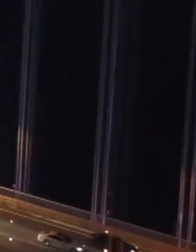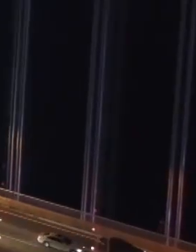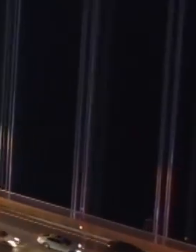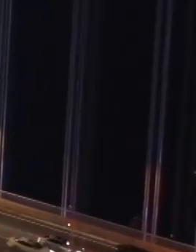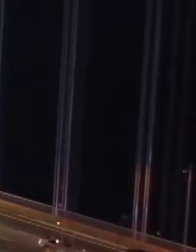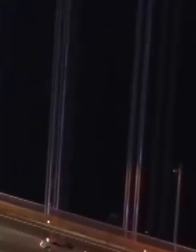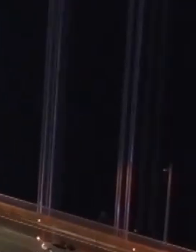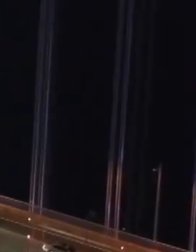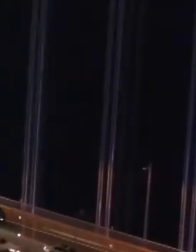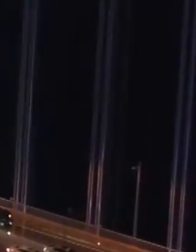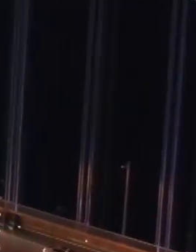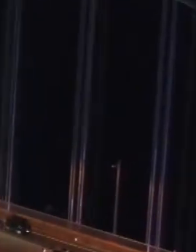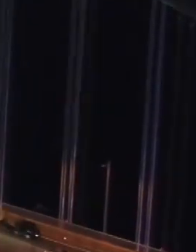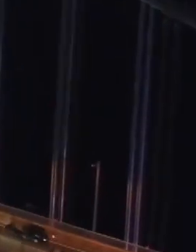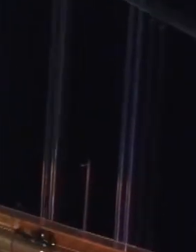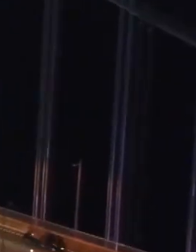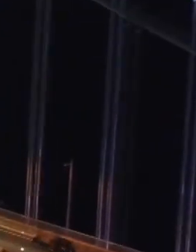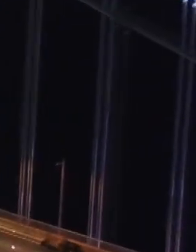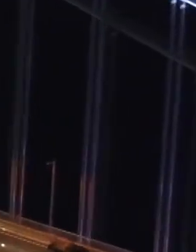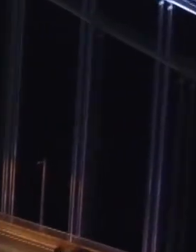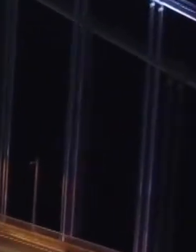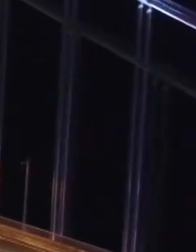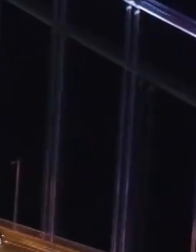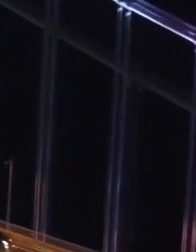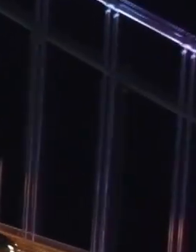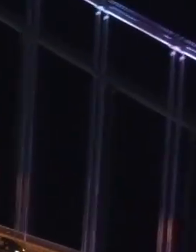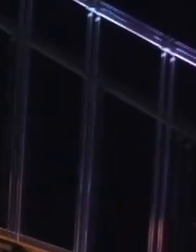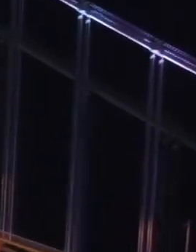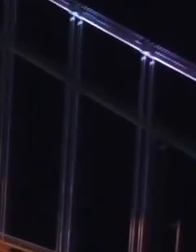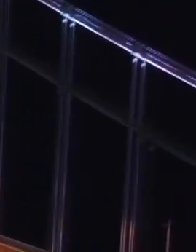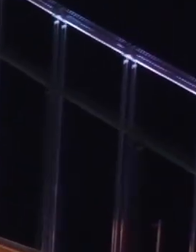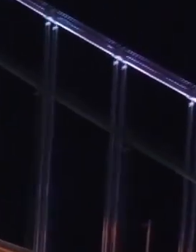여러분은 지금 CTS 뉴스를 시청하고 계십니다.